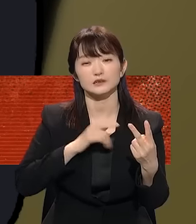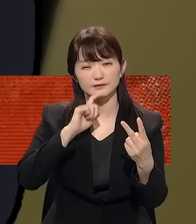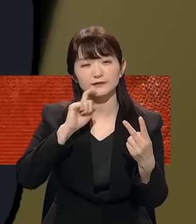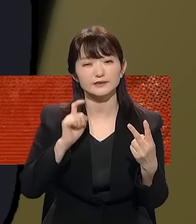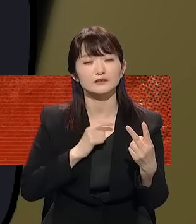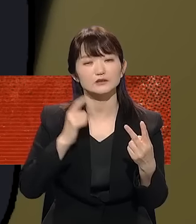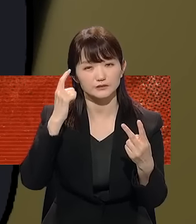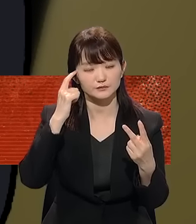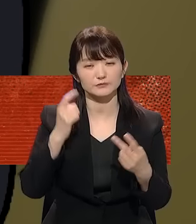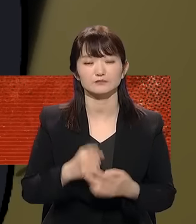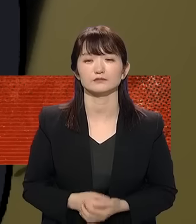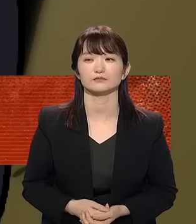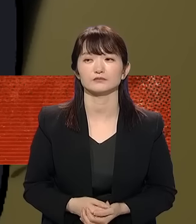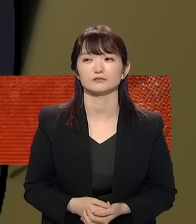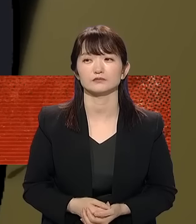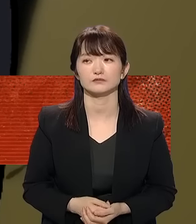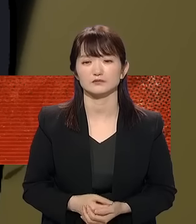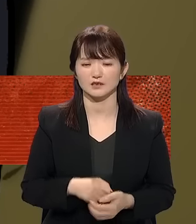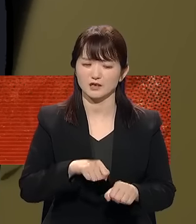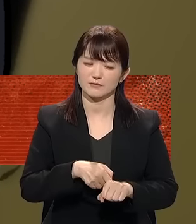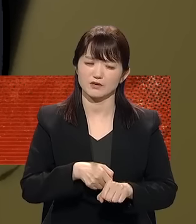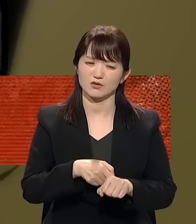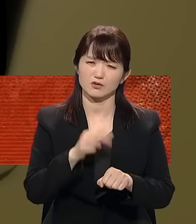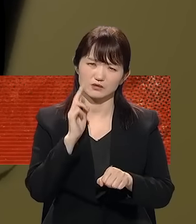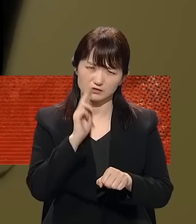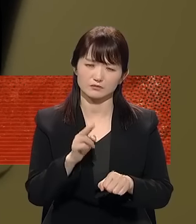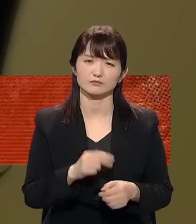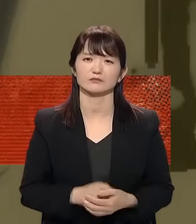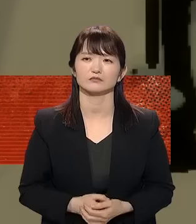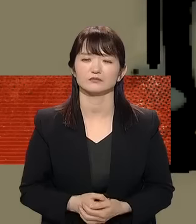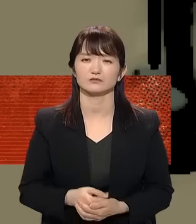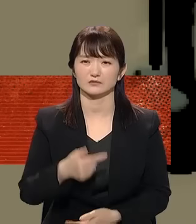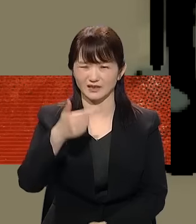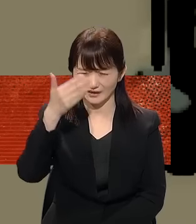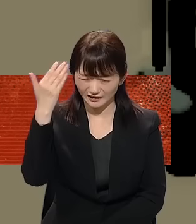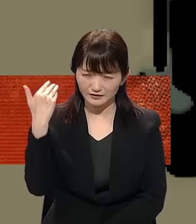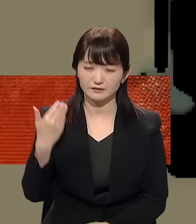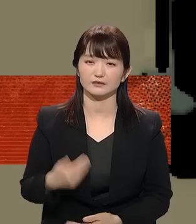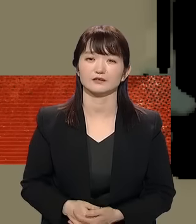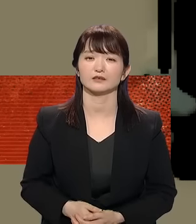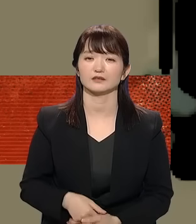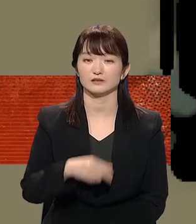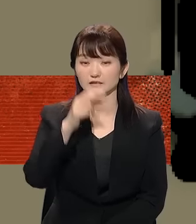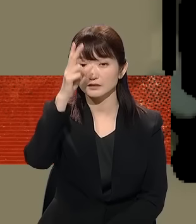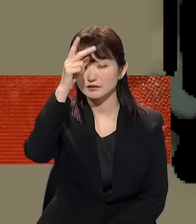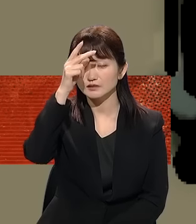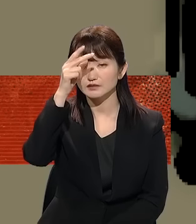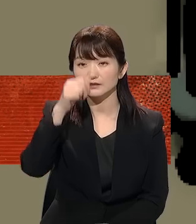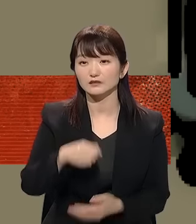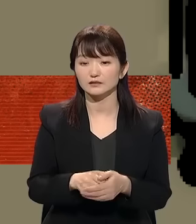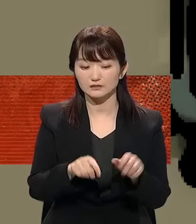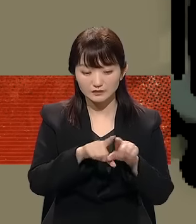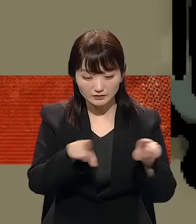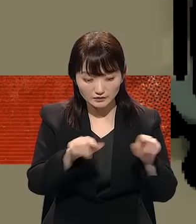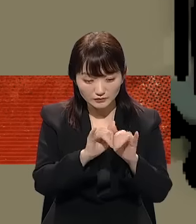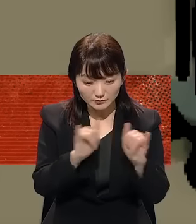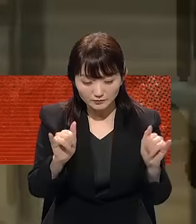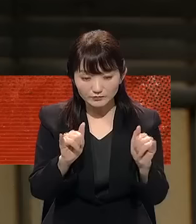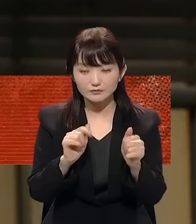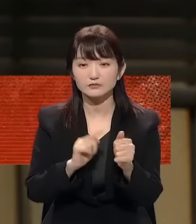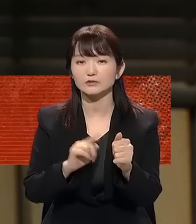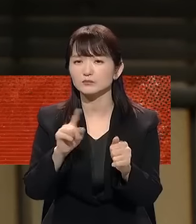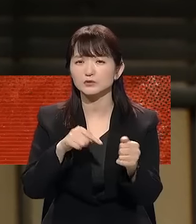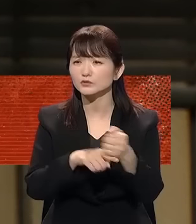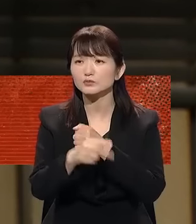때는 좀 너무나 좀 과한 징계를 한게 아닌가 옛날에 경찰이 일반인을 상대로 아무런